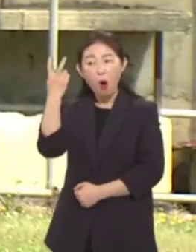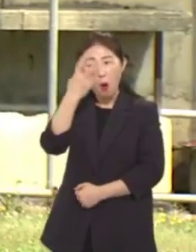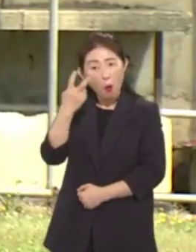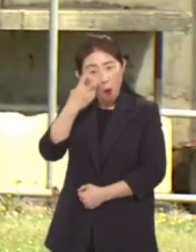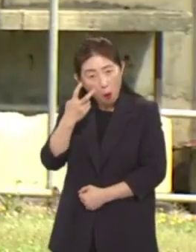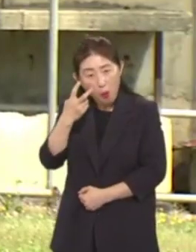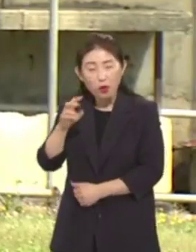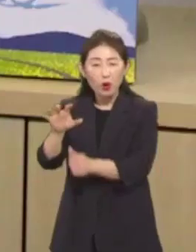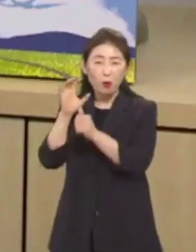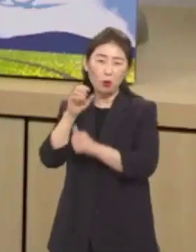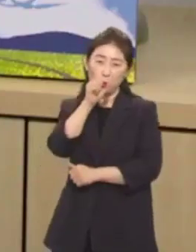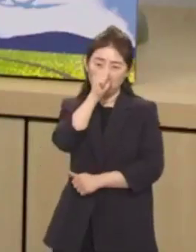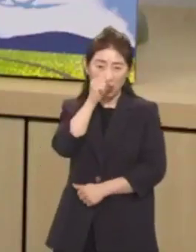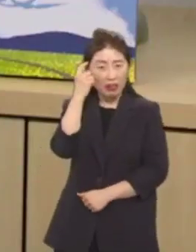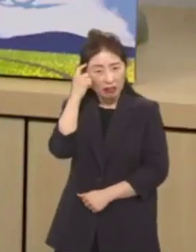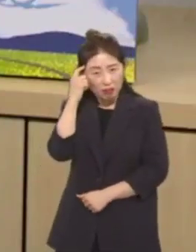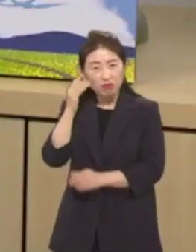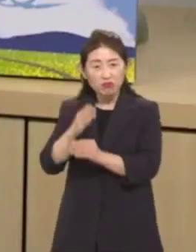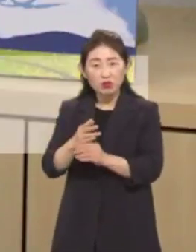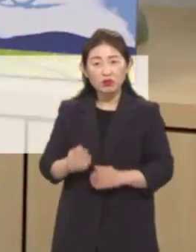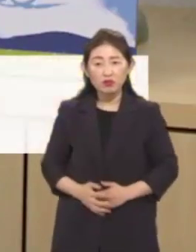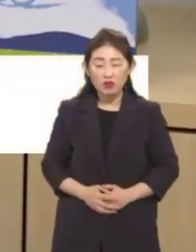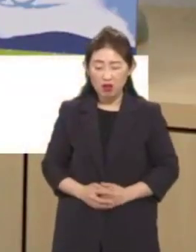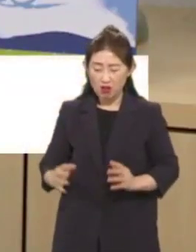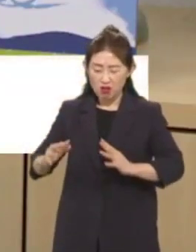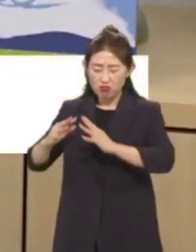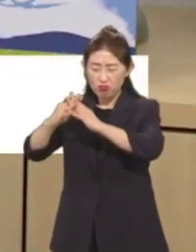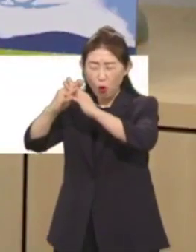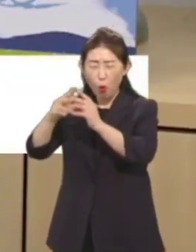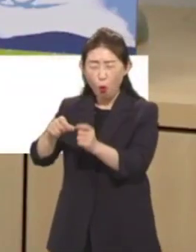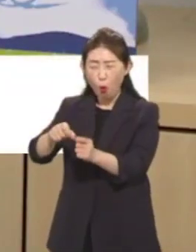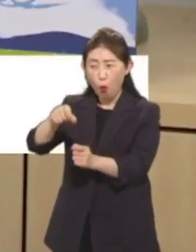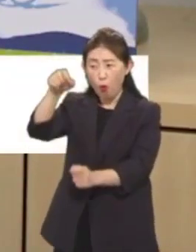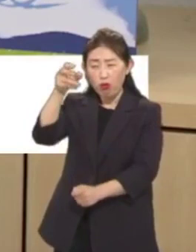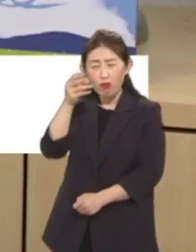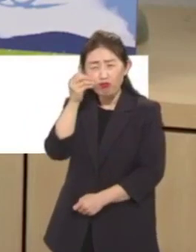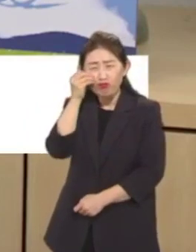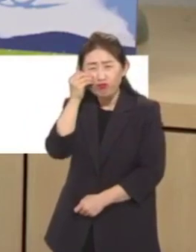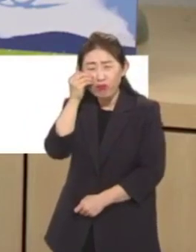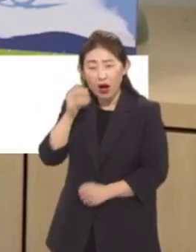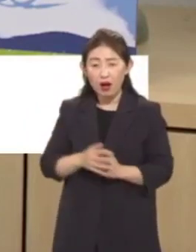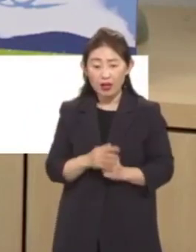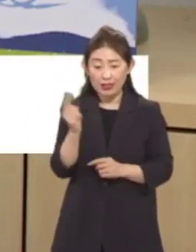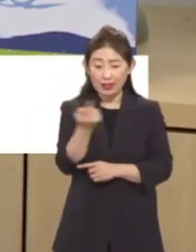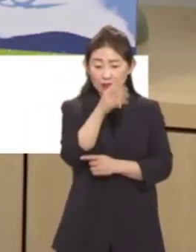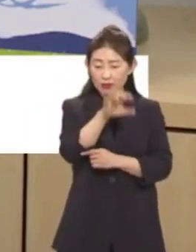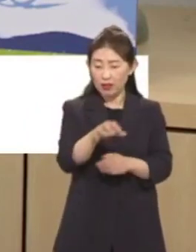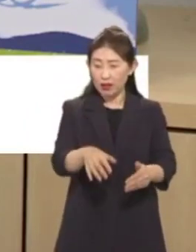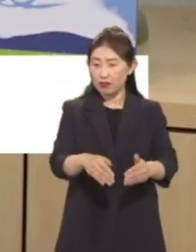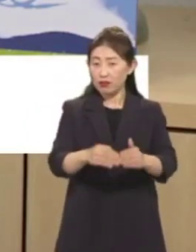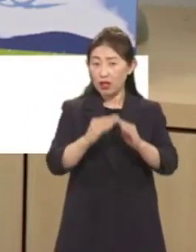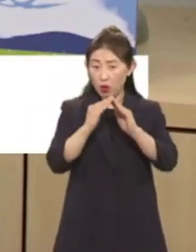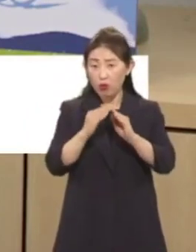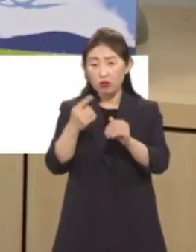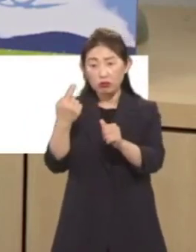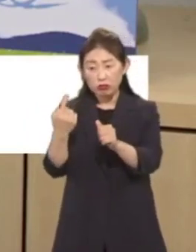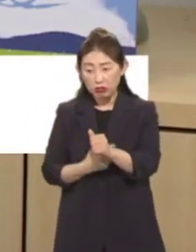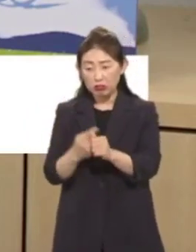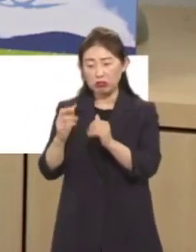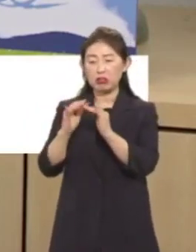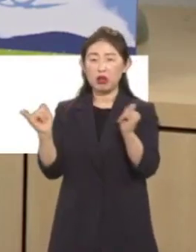있습니다. 상당히 오랜 기간 동안 흉물로 방치가 돼 있었었는데 야구장과 동시에 인프라 구축을